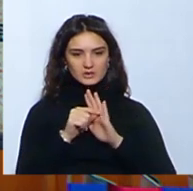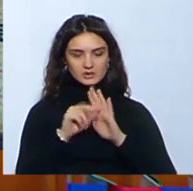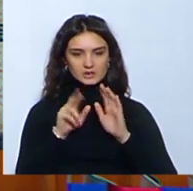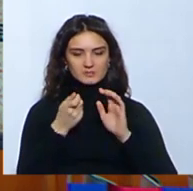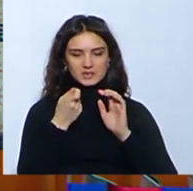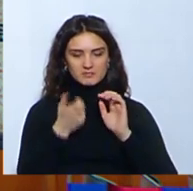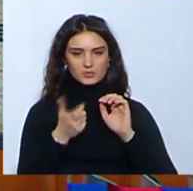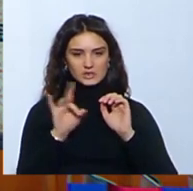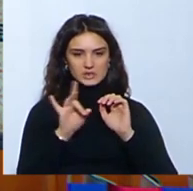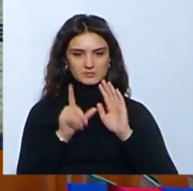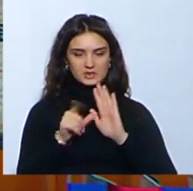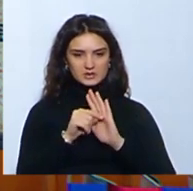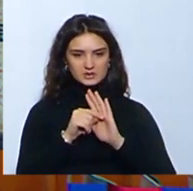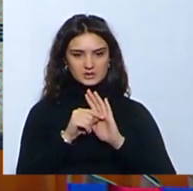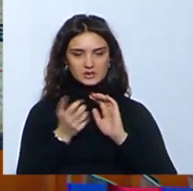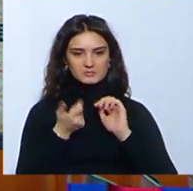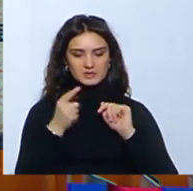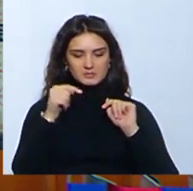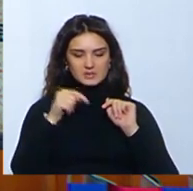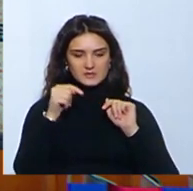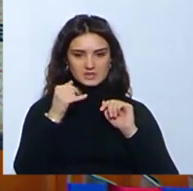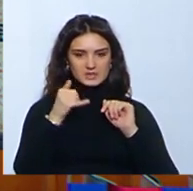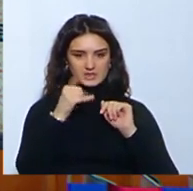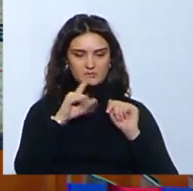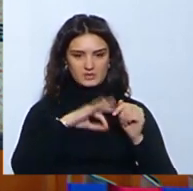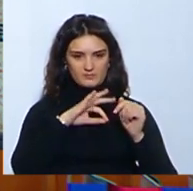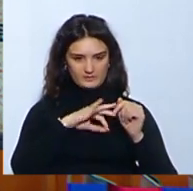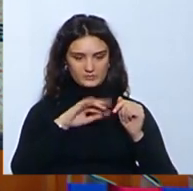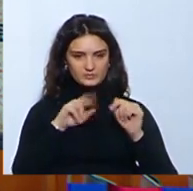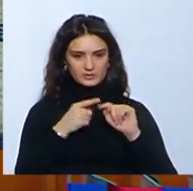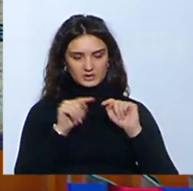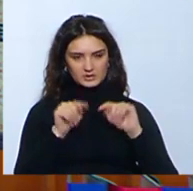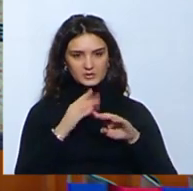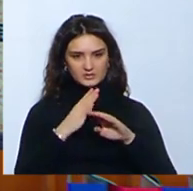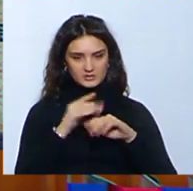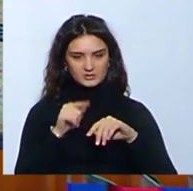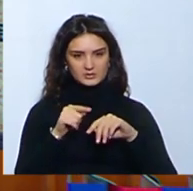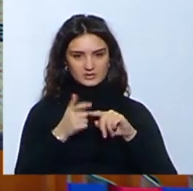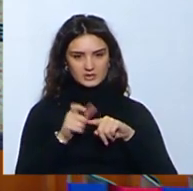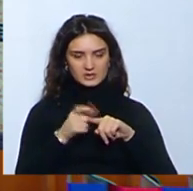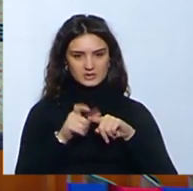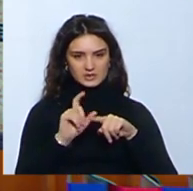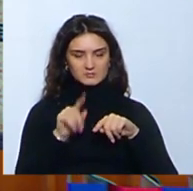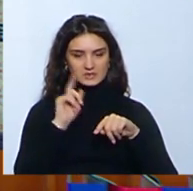მინიმალური რაოდენობით ცხიმთან ერთად, თუნდაც რამდენიმე წვეთი ზეთი რომ გამოვიყენოთ, და ეს არის უკიდურესად მწვანე და